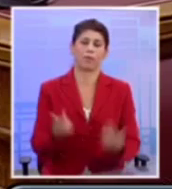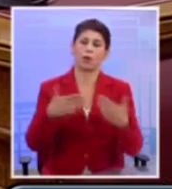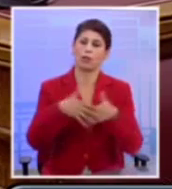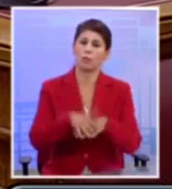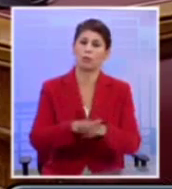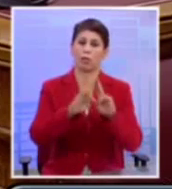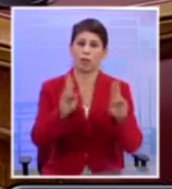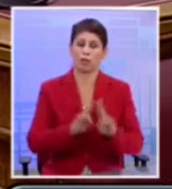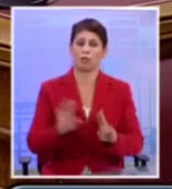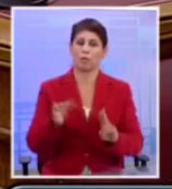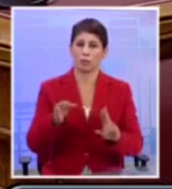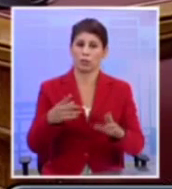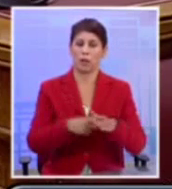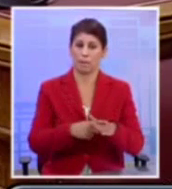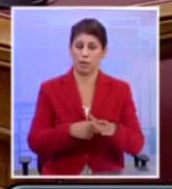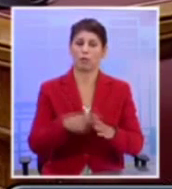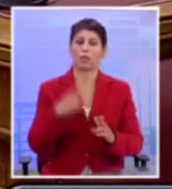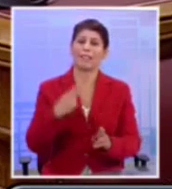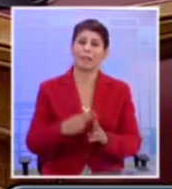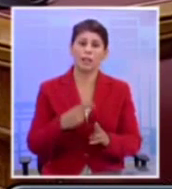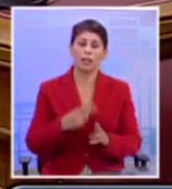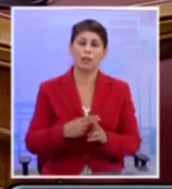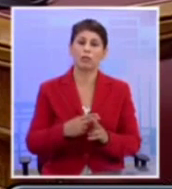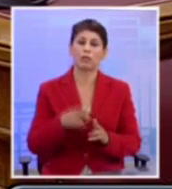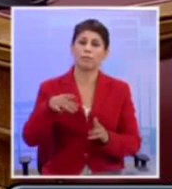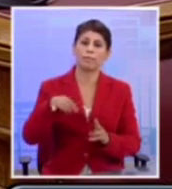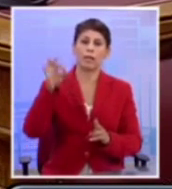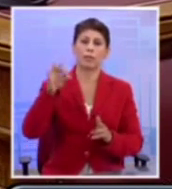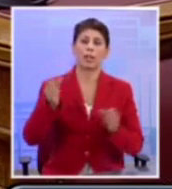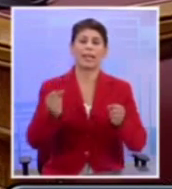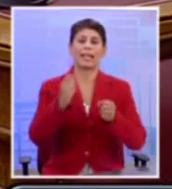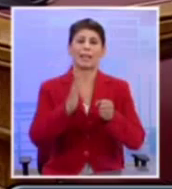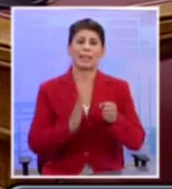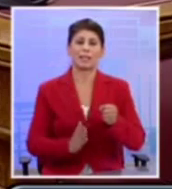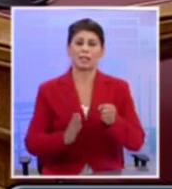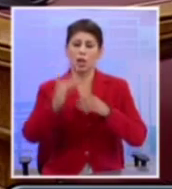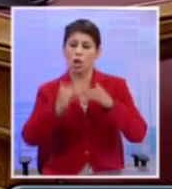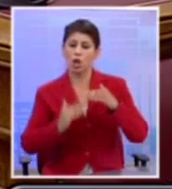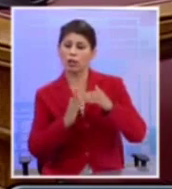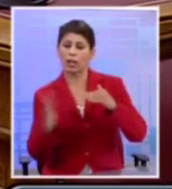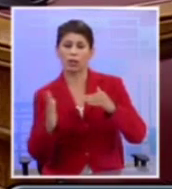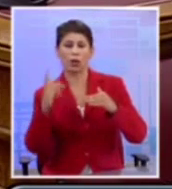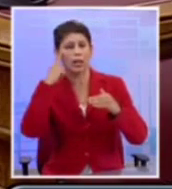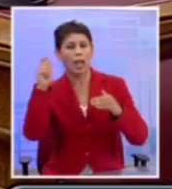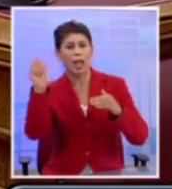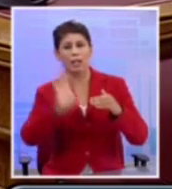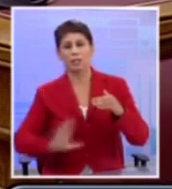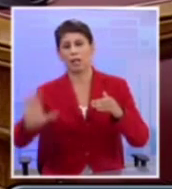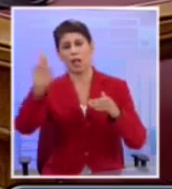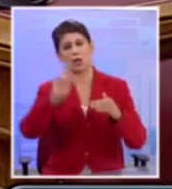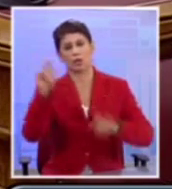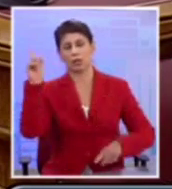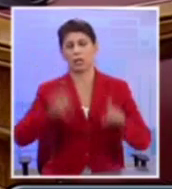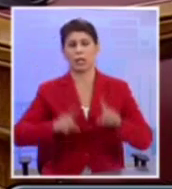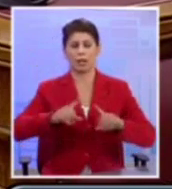προσαρμογών του Διεθνούς Συνομιτικού Ταμείου, κυρίως στην περίπτωση της κρίσης της Νοτιοανατολικής Ασίας, της Ρωσίας και κάποιων χωρών της